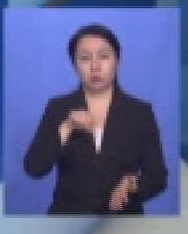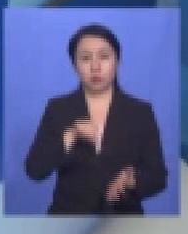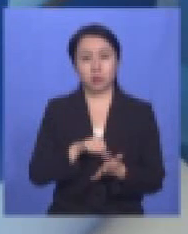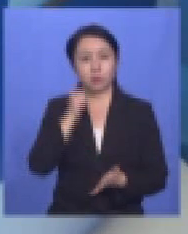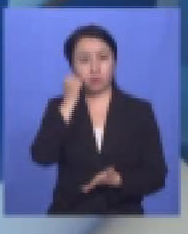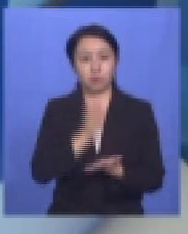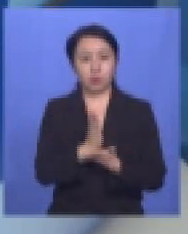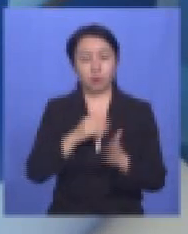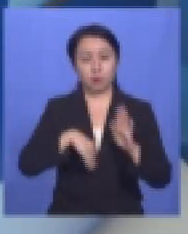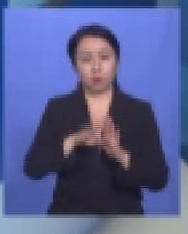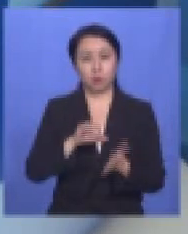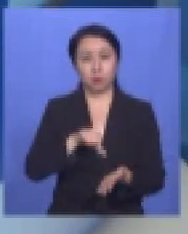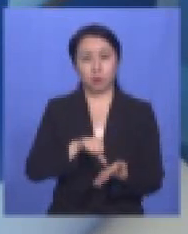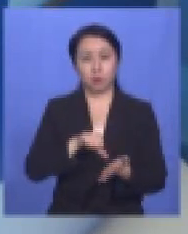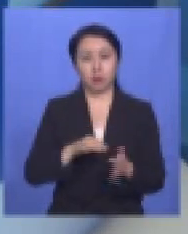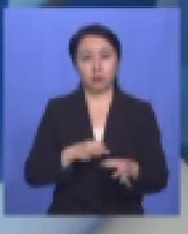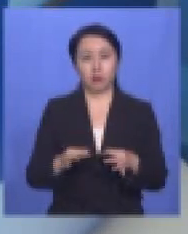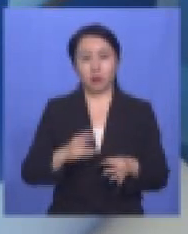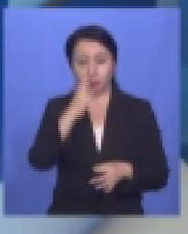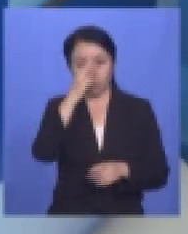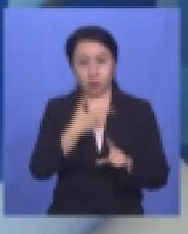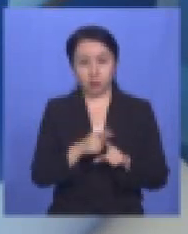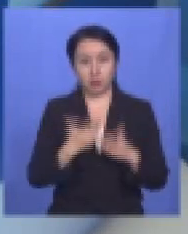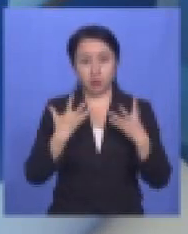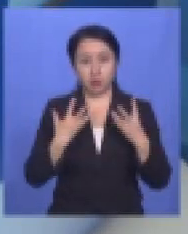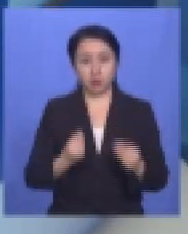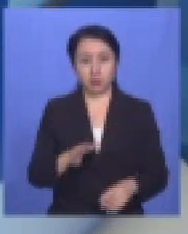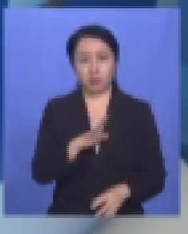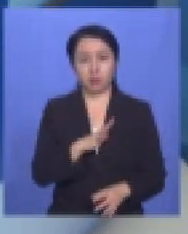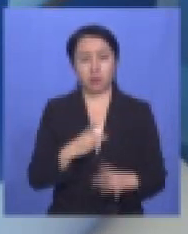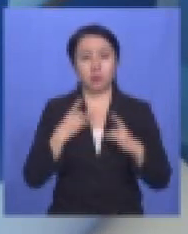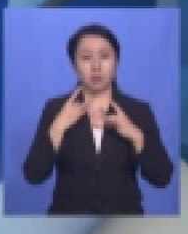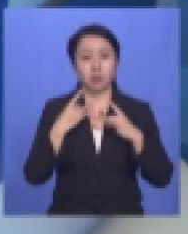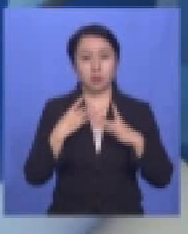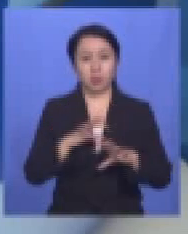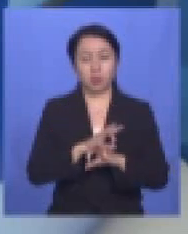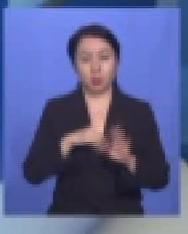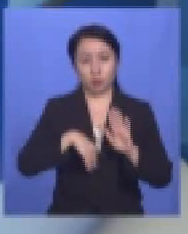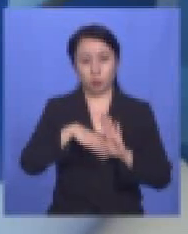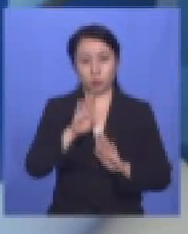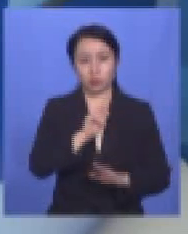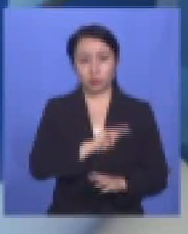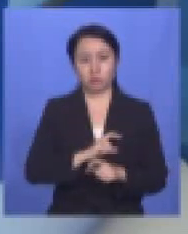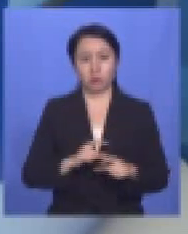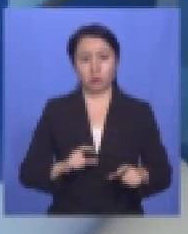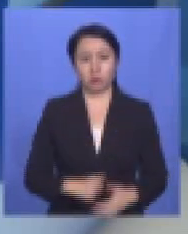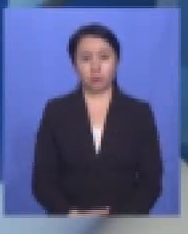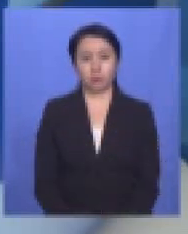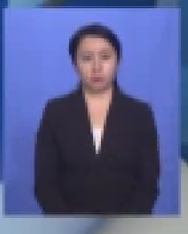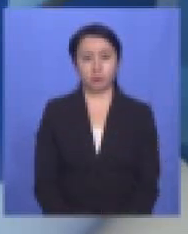прошло с участием ветеранов и лучших представителей сферы. По традиции в этот день состоялось награждение отличившихся